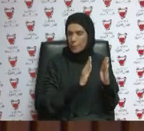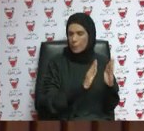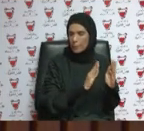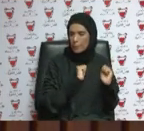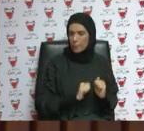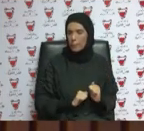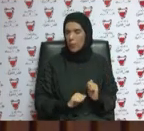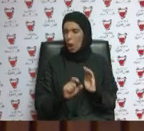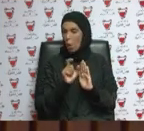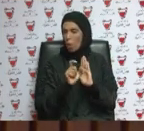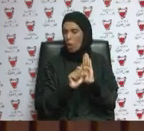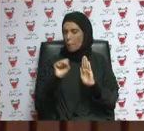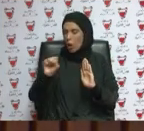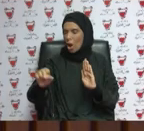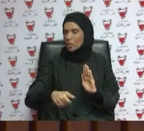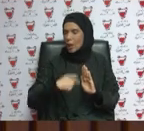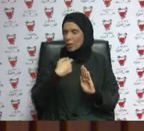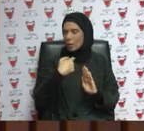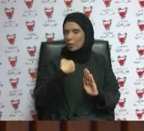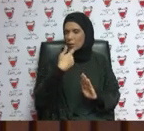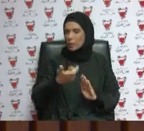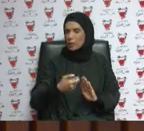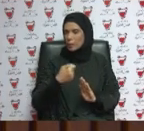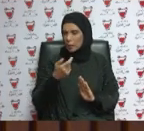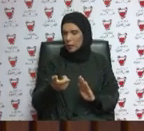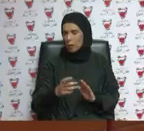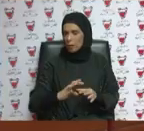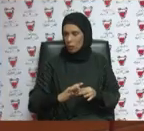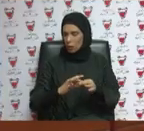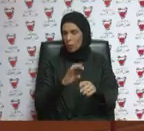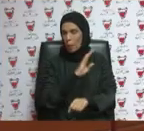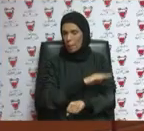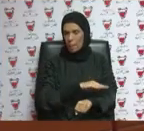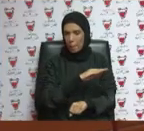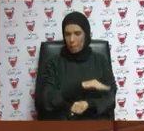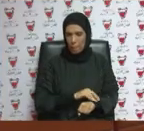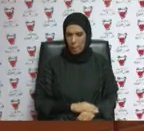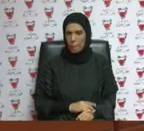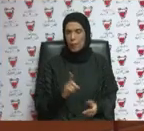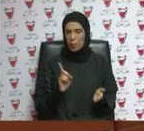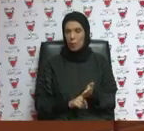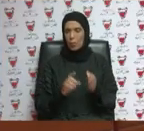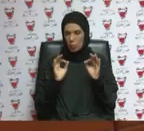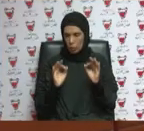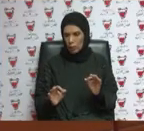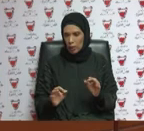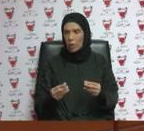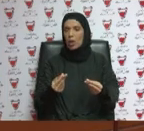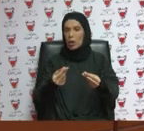لآليات الصرف وكذلك آليات لتواصل الموظفين للتأكد من أنهم